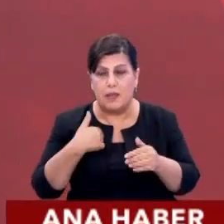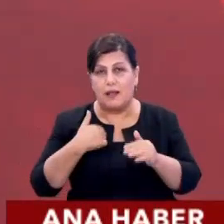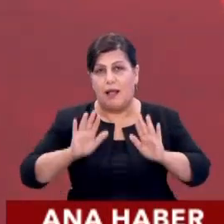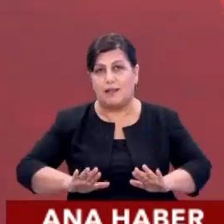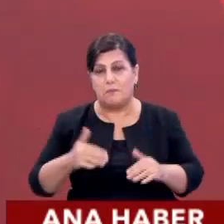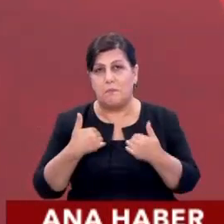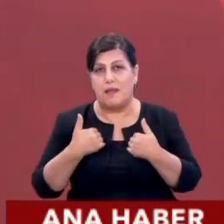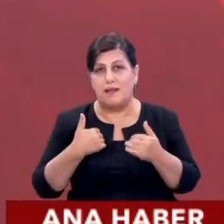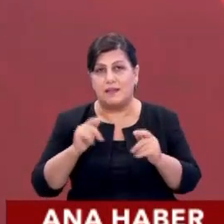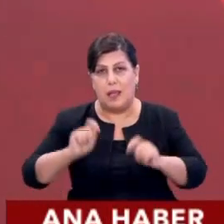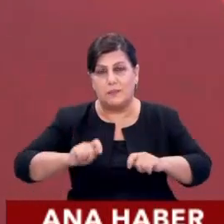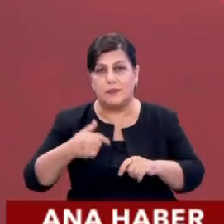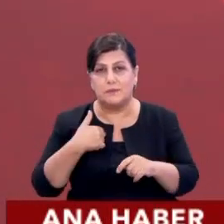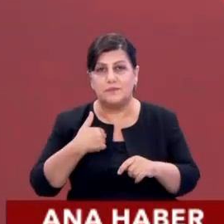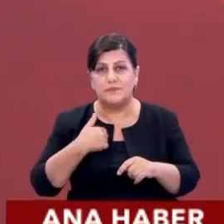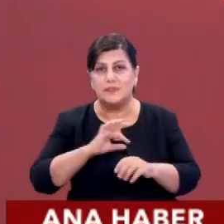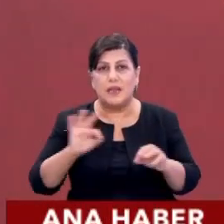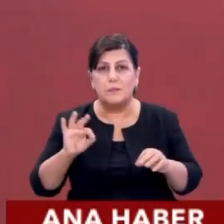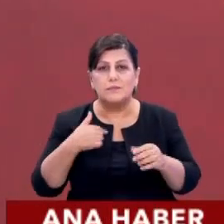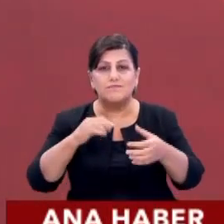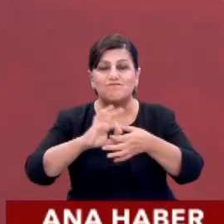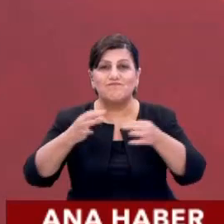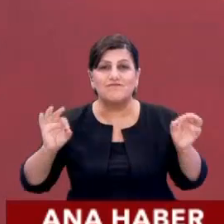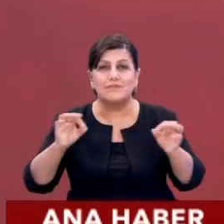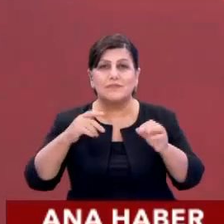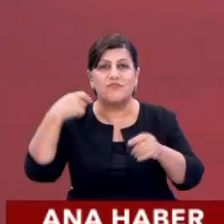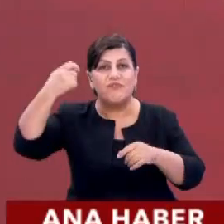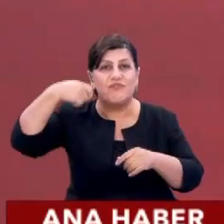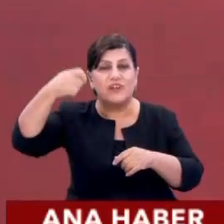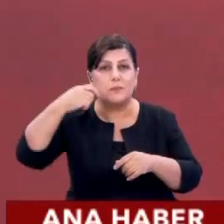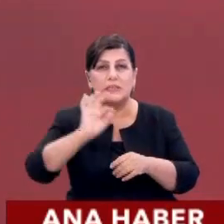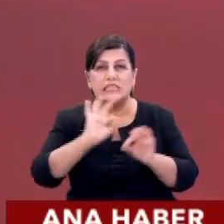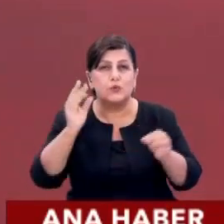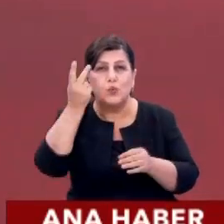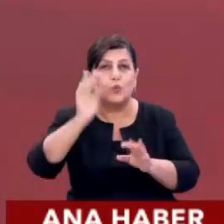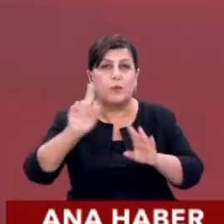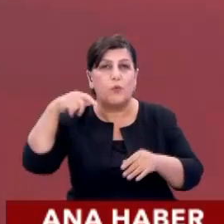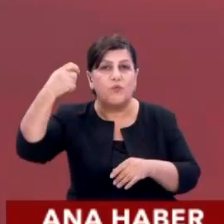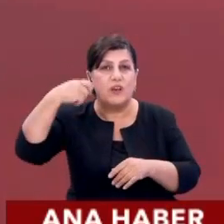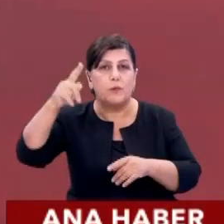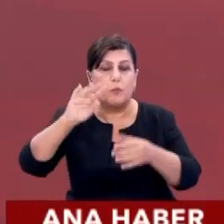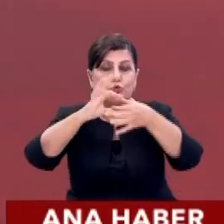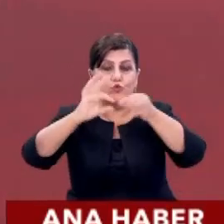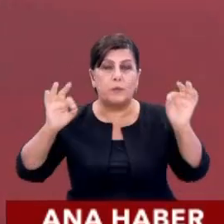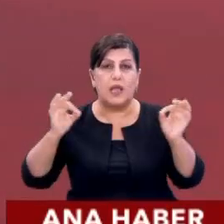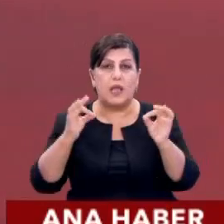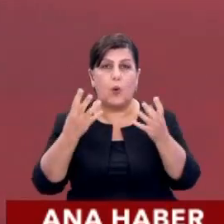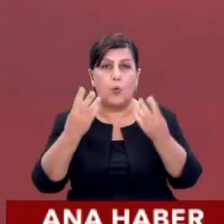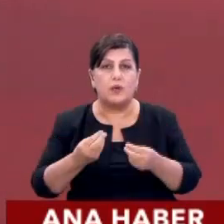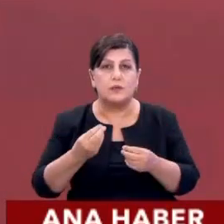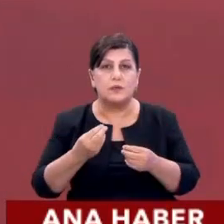bir şey söyleyeyim mi ap in the Air George o filmi orada bir cümle geçer